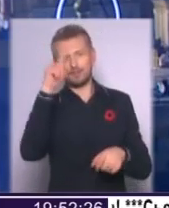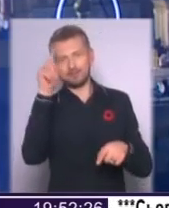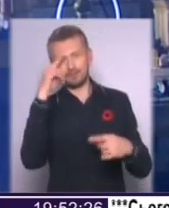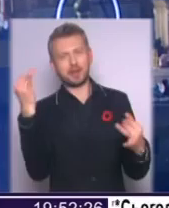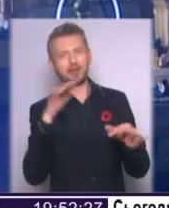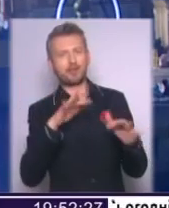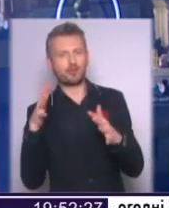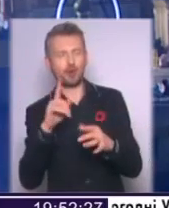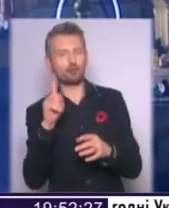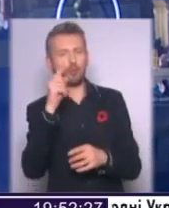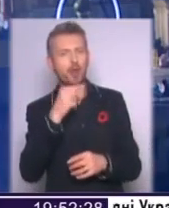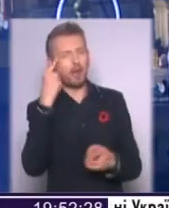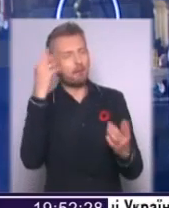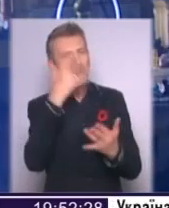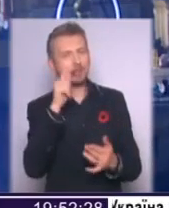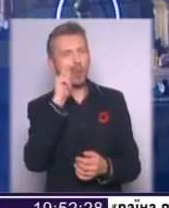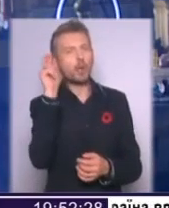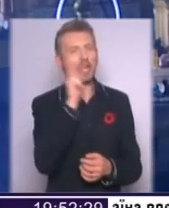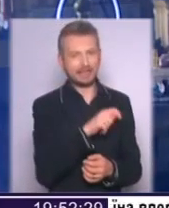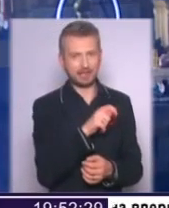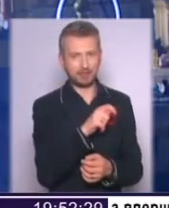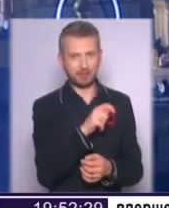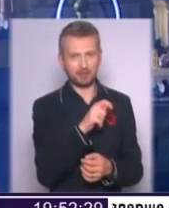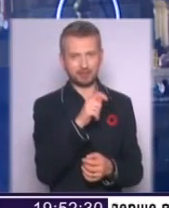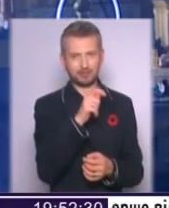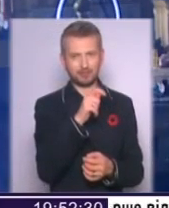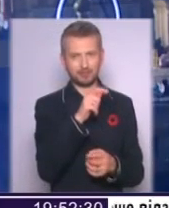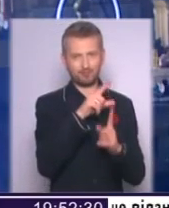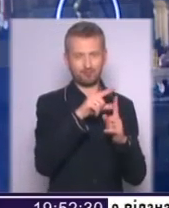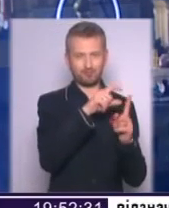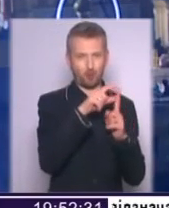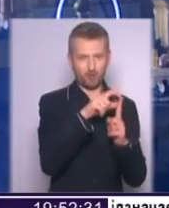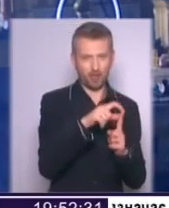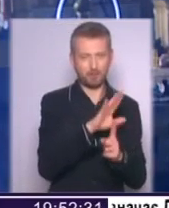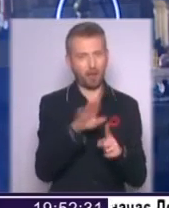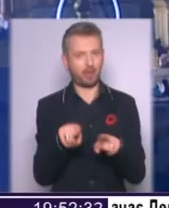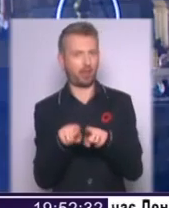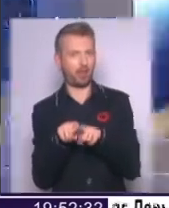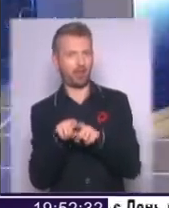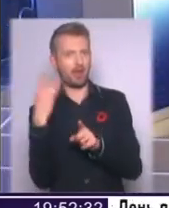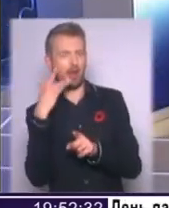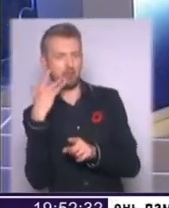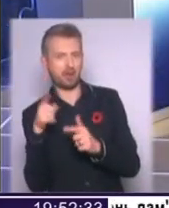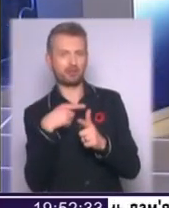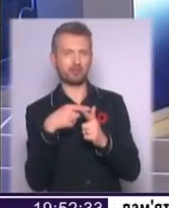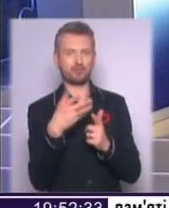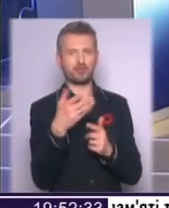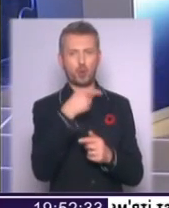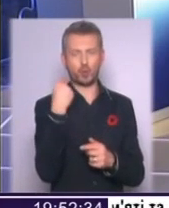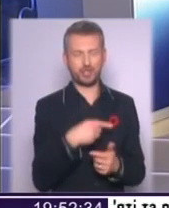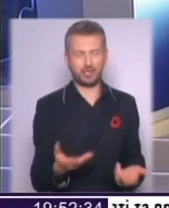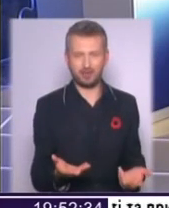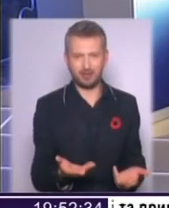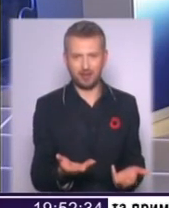вони мислили українськими категоріями, а не категоріями сусідньої держави чи там того ж Голівуда, бо я вже його згадав. Так, так,